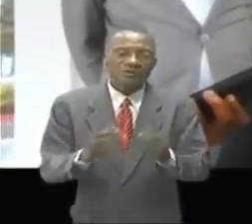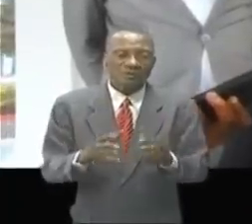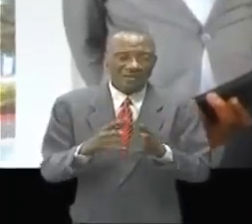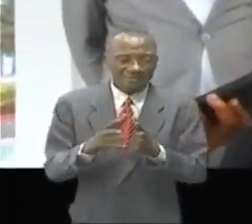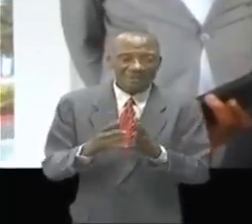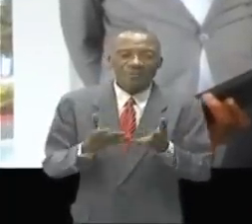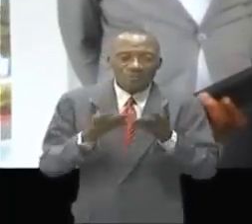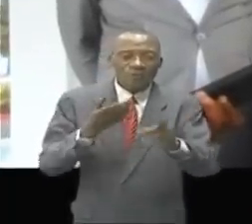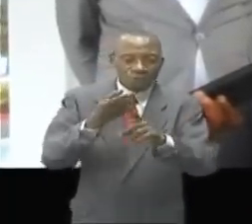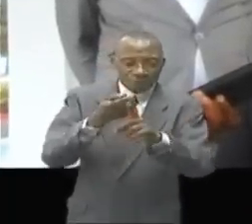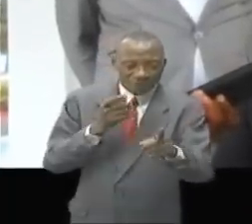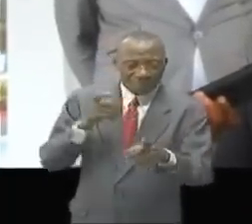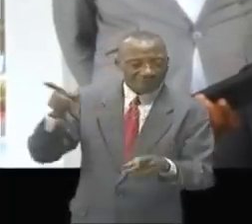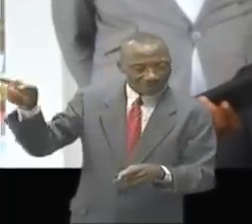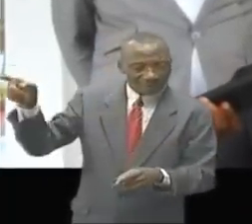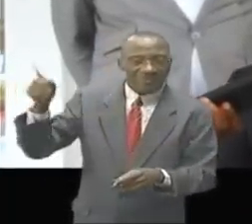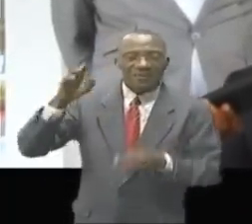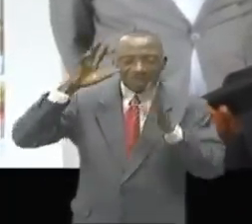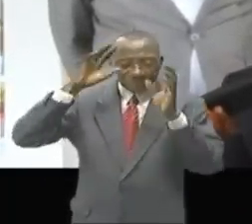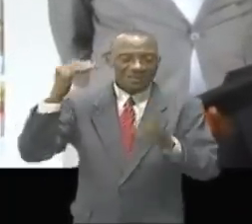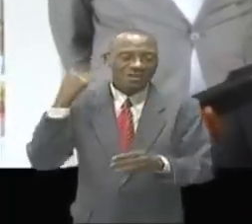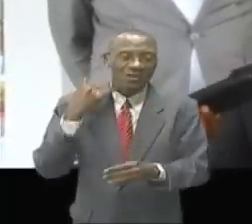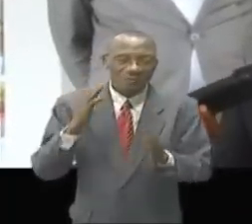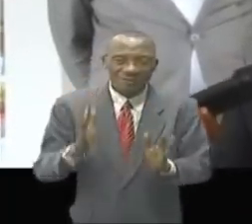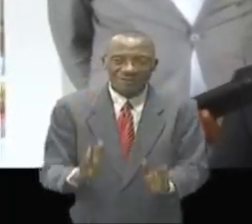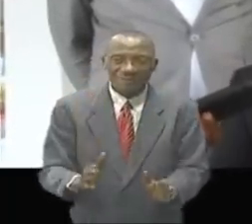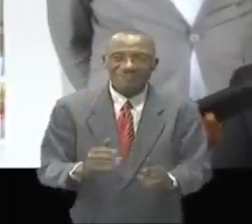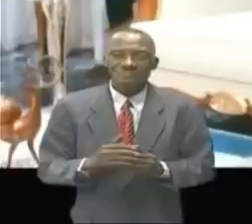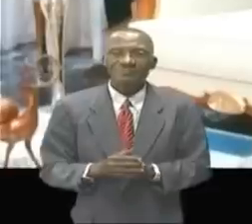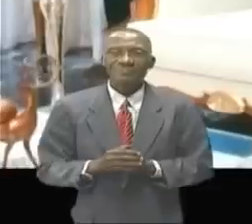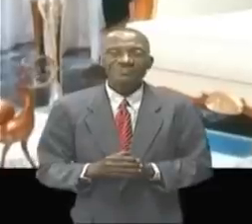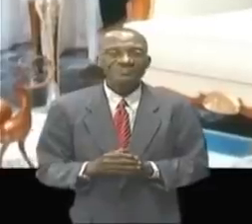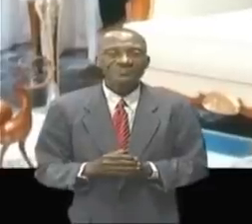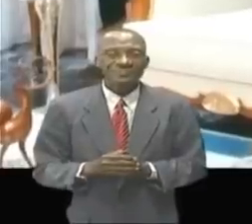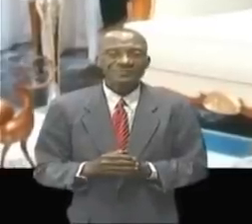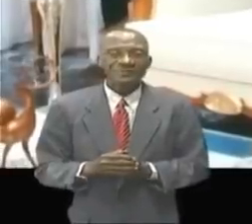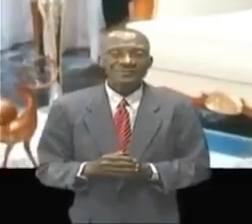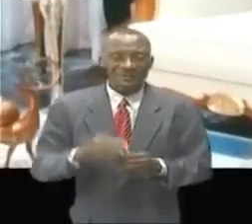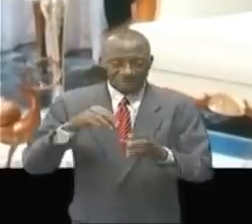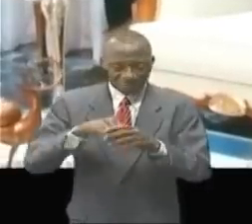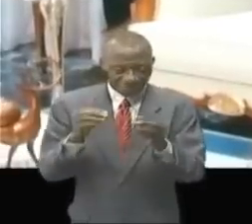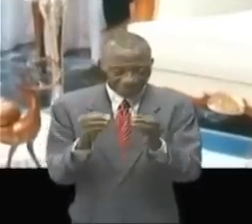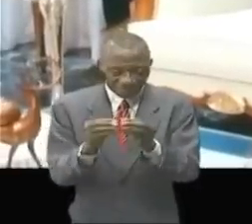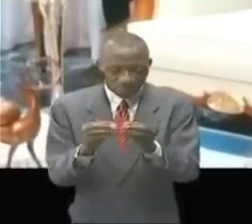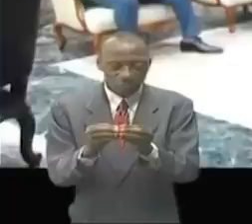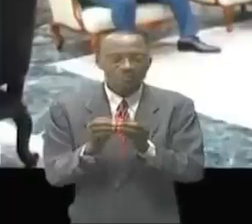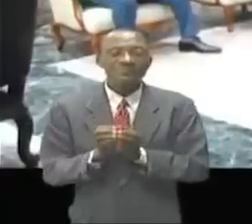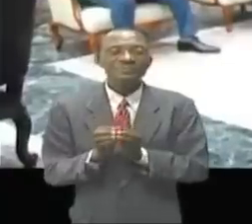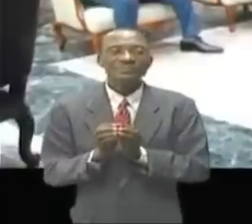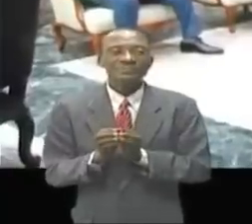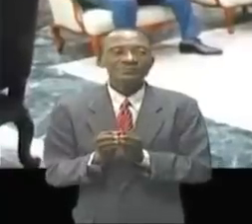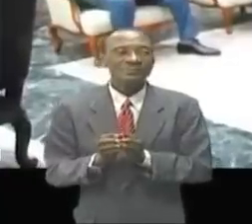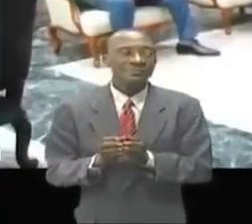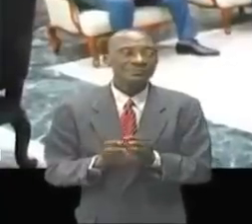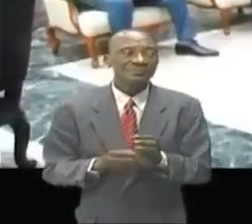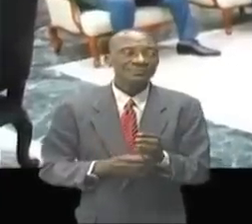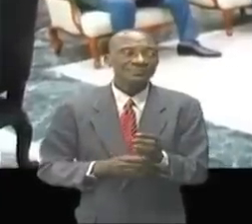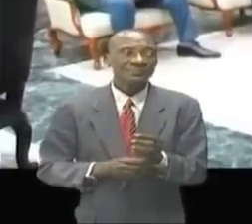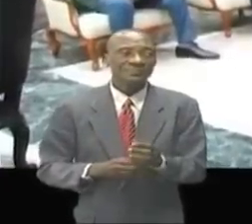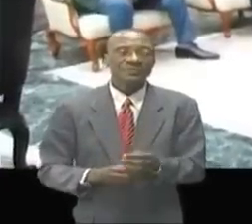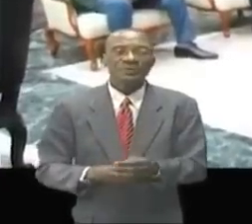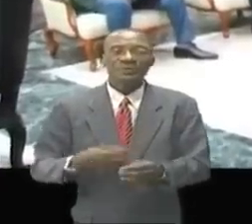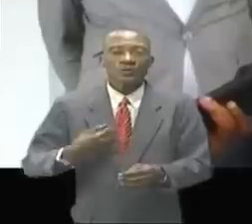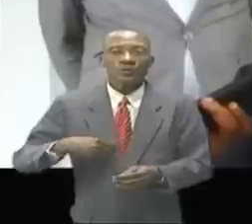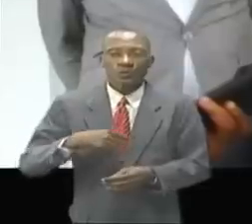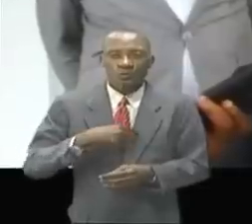homologue, le président Museveni. Au cours de cet entretien, nous avons rappelé la position